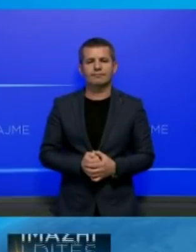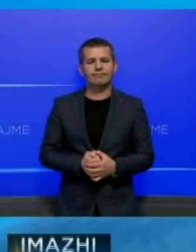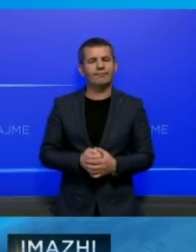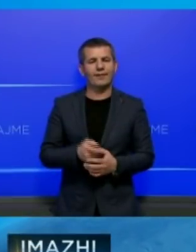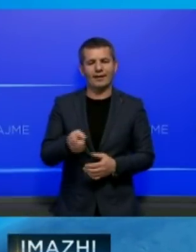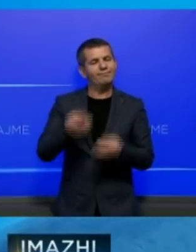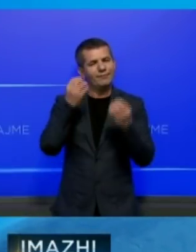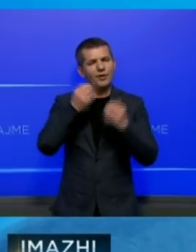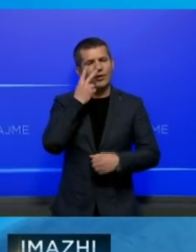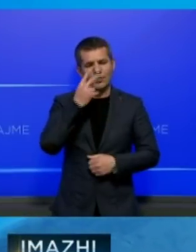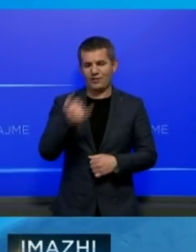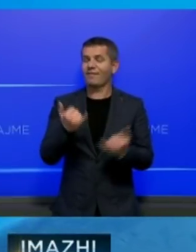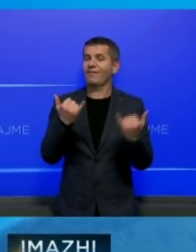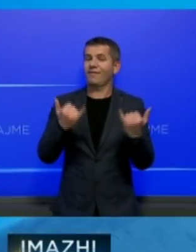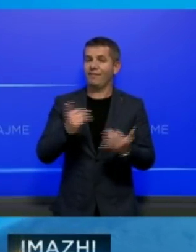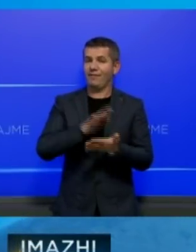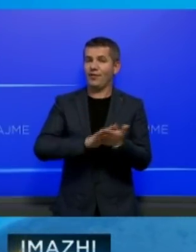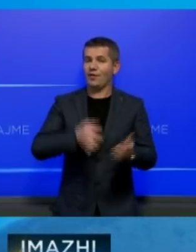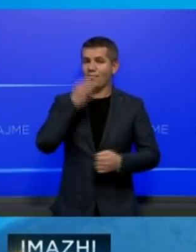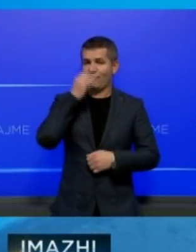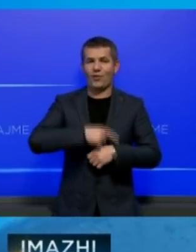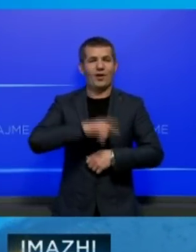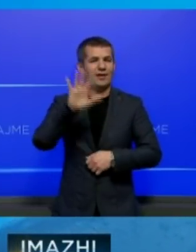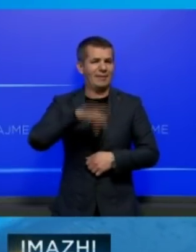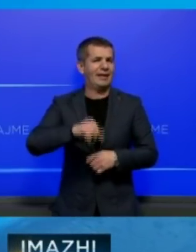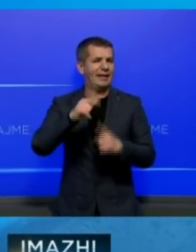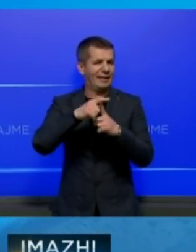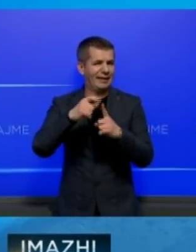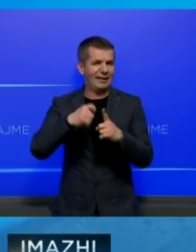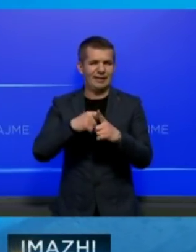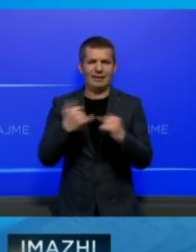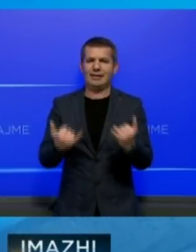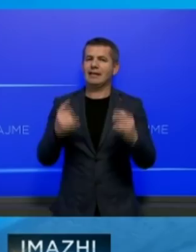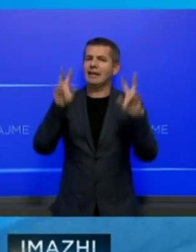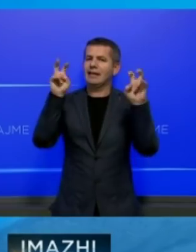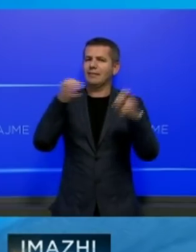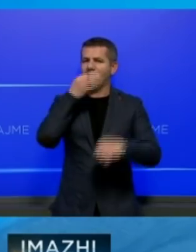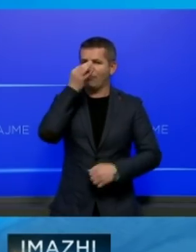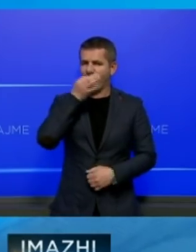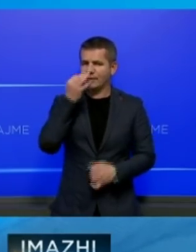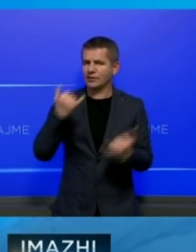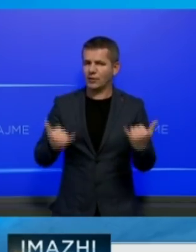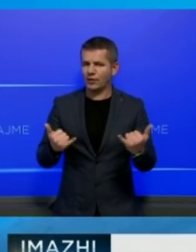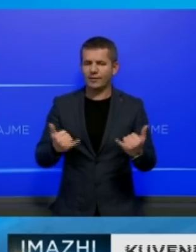Mirëserdhët në imazhin e ditës të nderuar shikues, këta janë kryetitujt për sot.